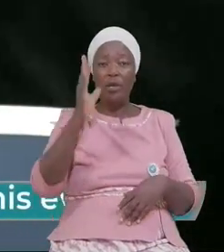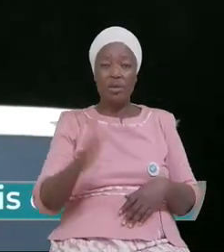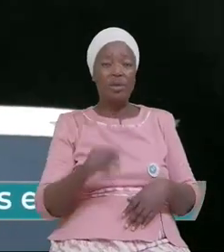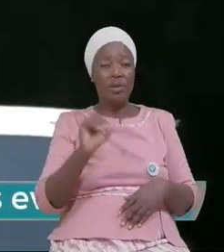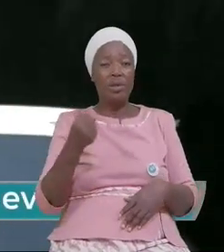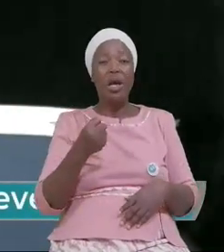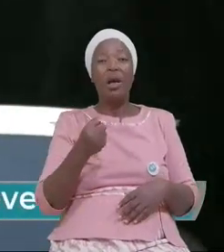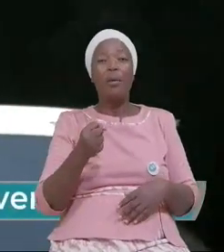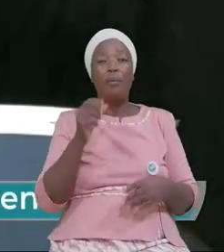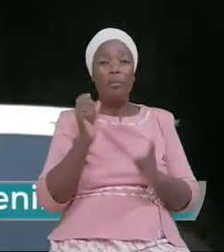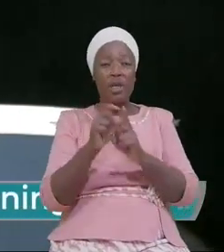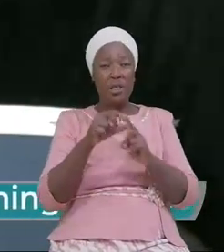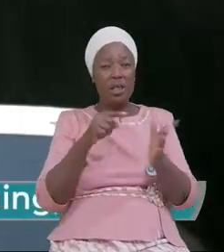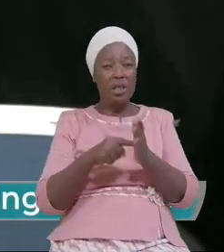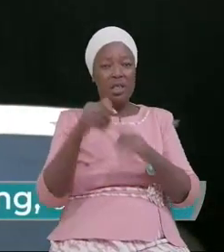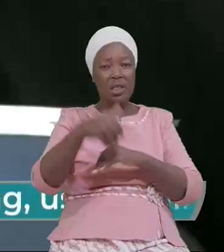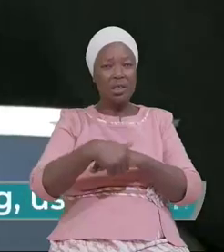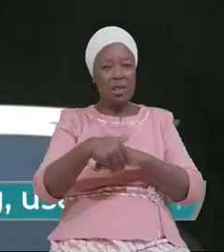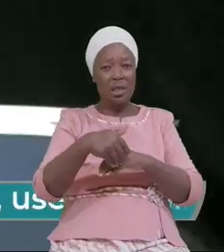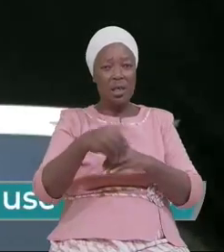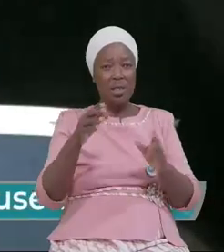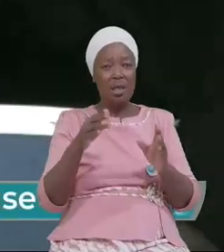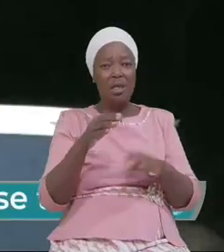pasteur, il y a un lien